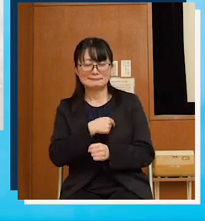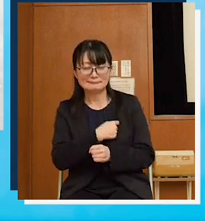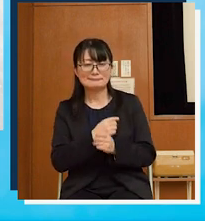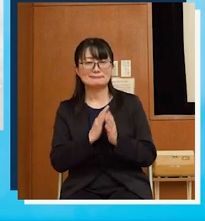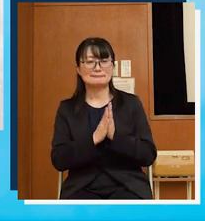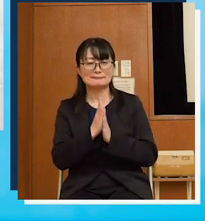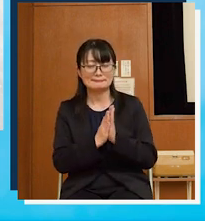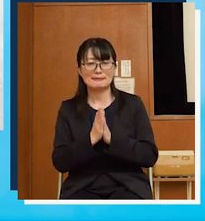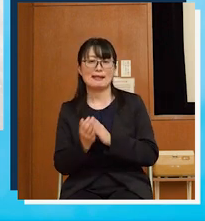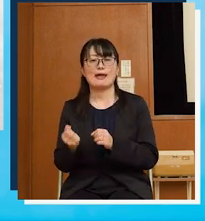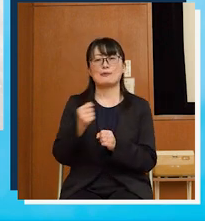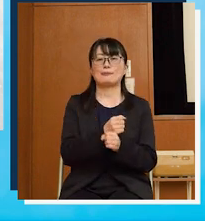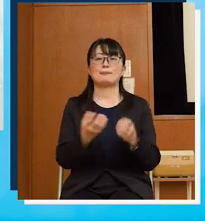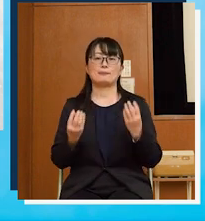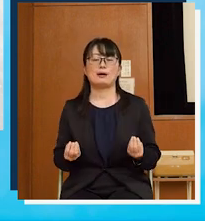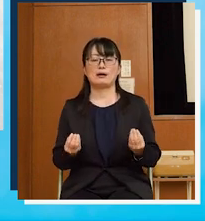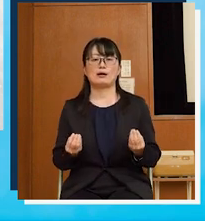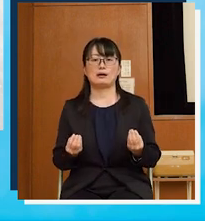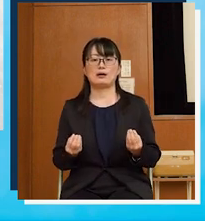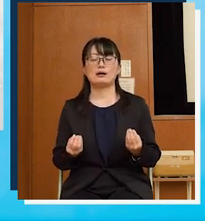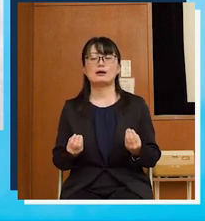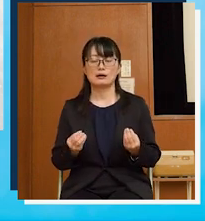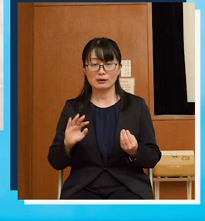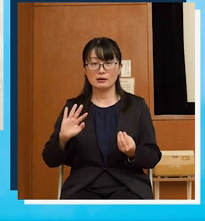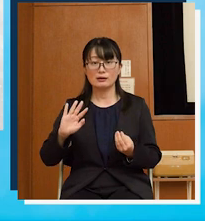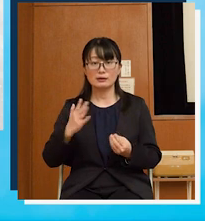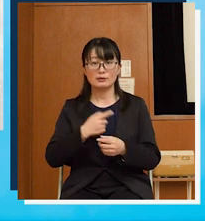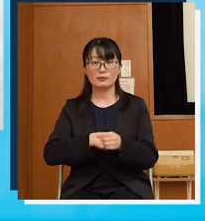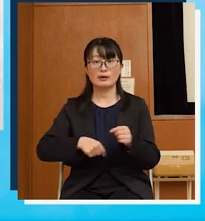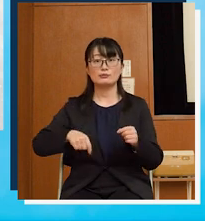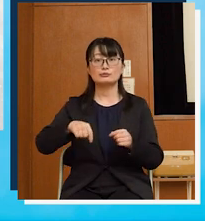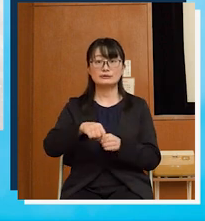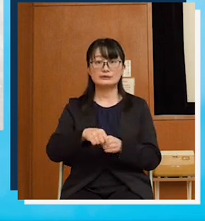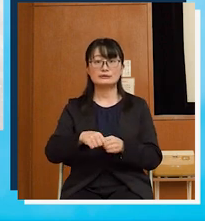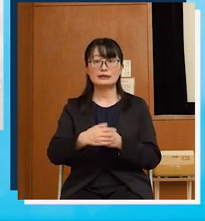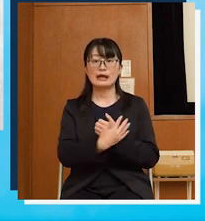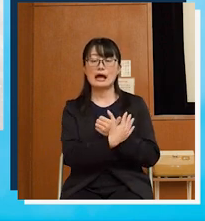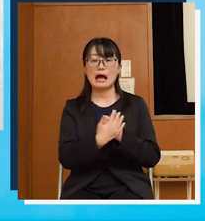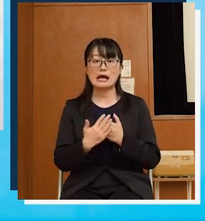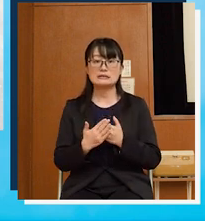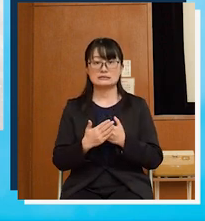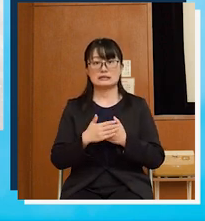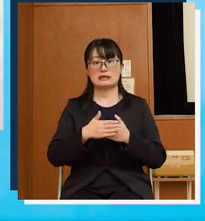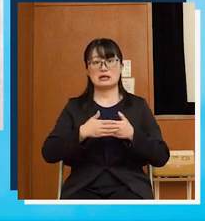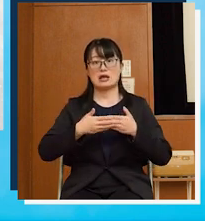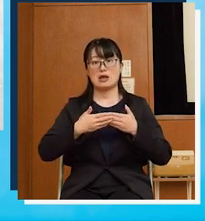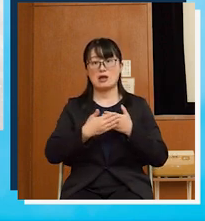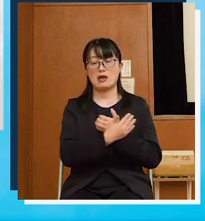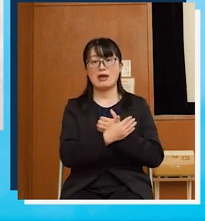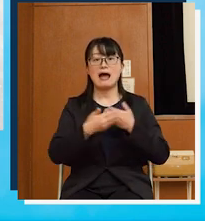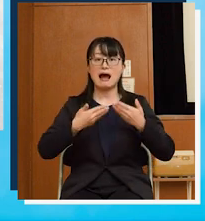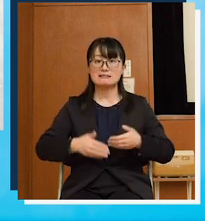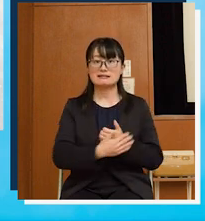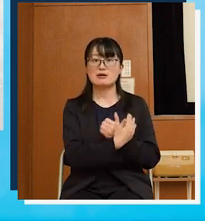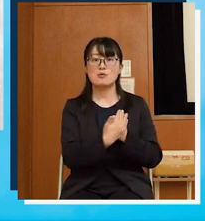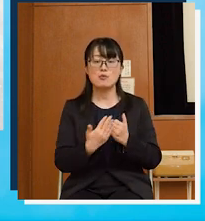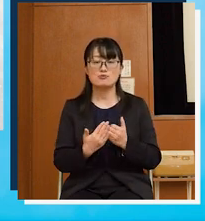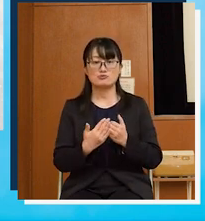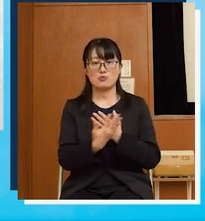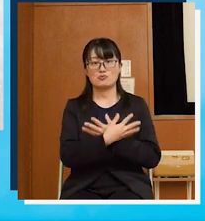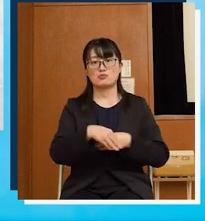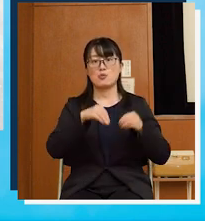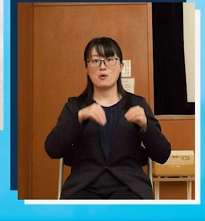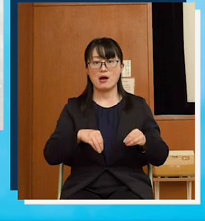がしかしこれは逆に安保条約を沖縄に即実適用するところになっちゃいまし